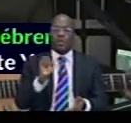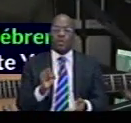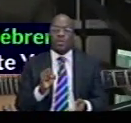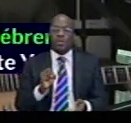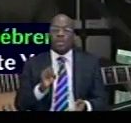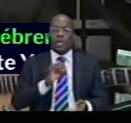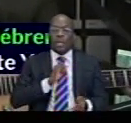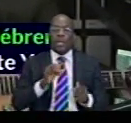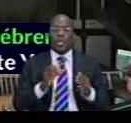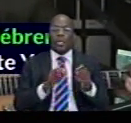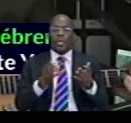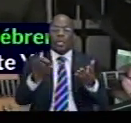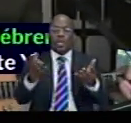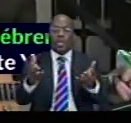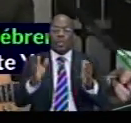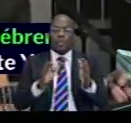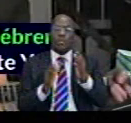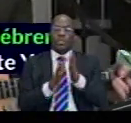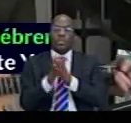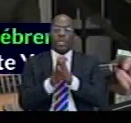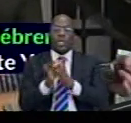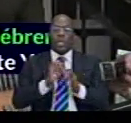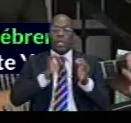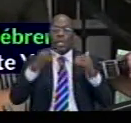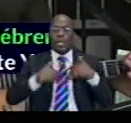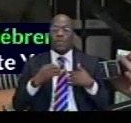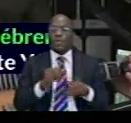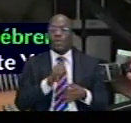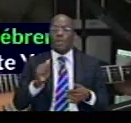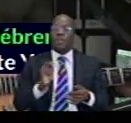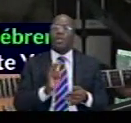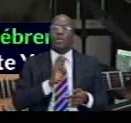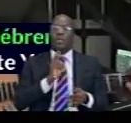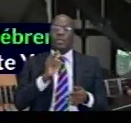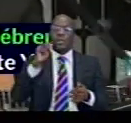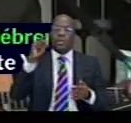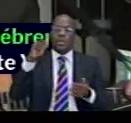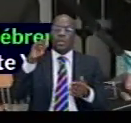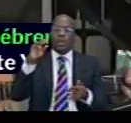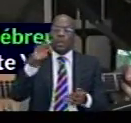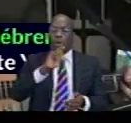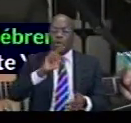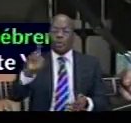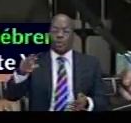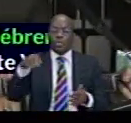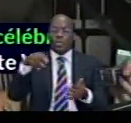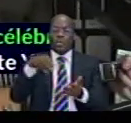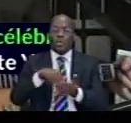aucune neige sans mille voix pour te célébrer,